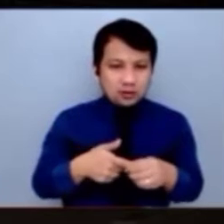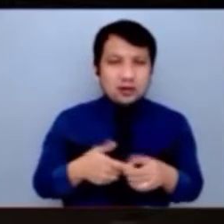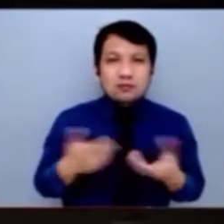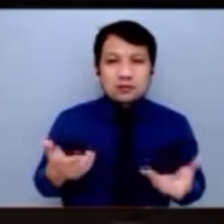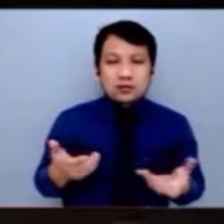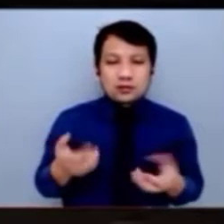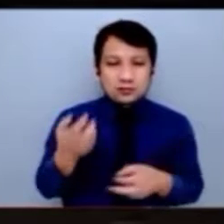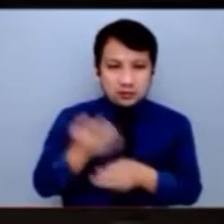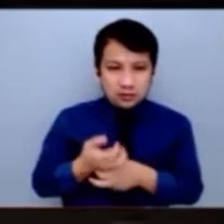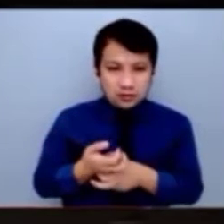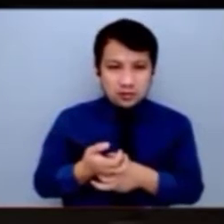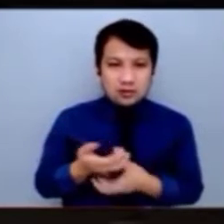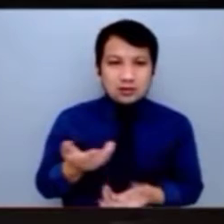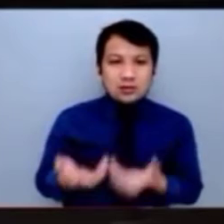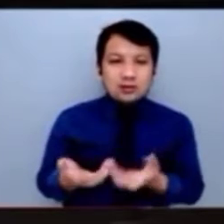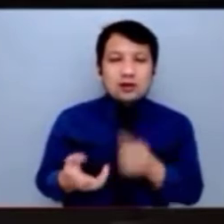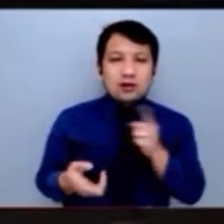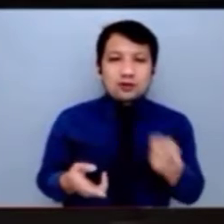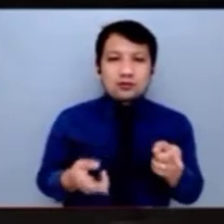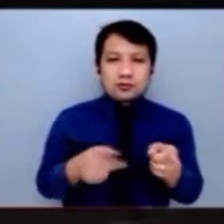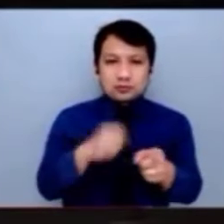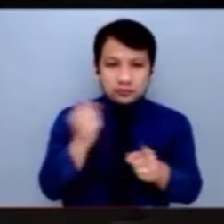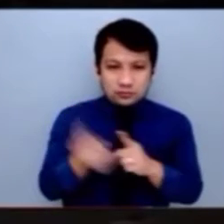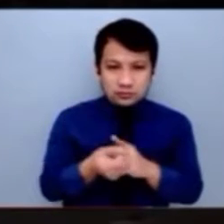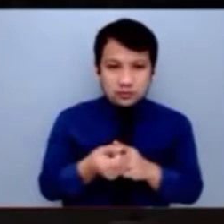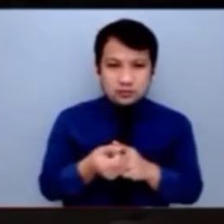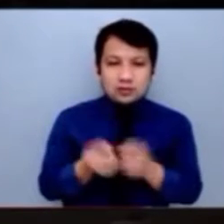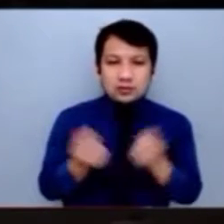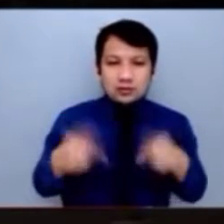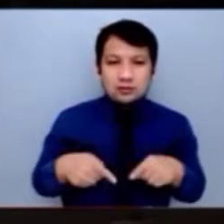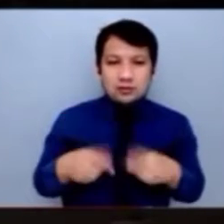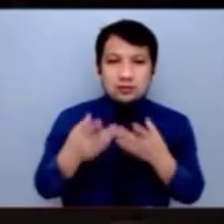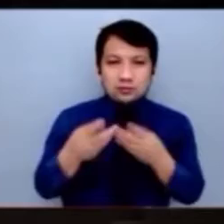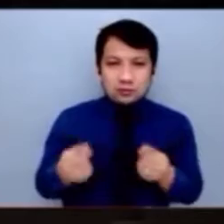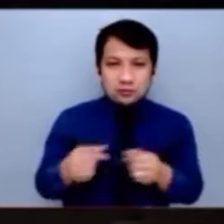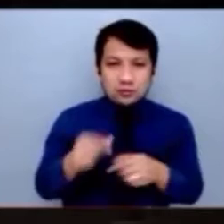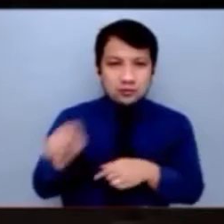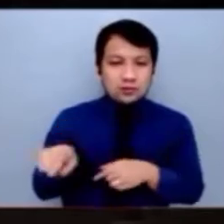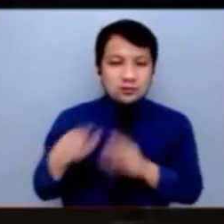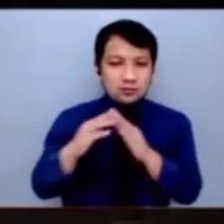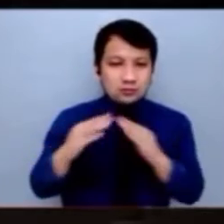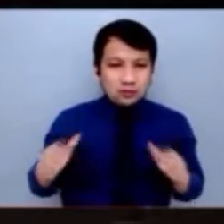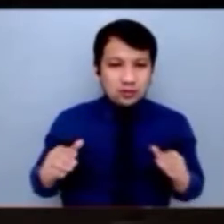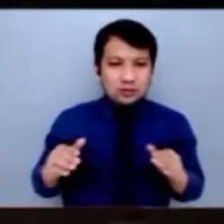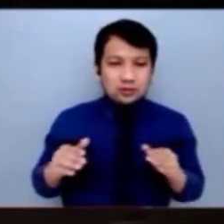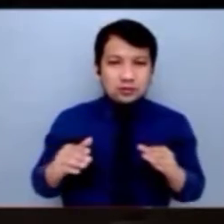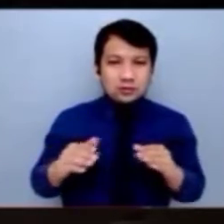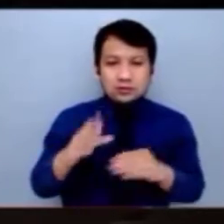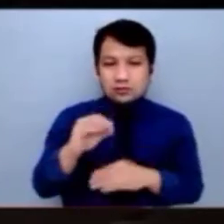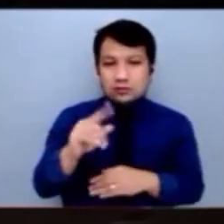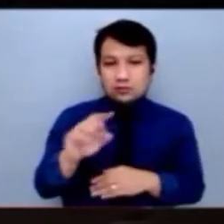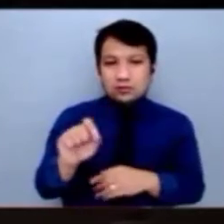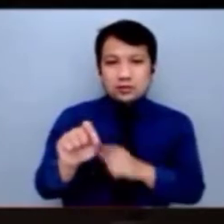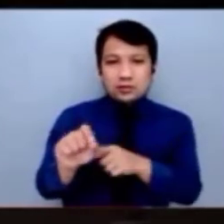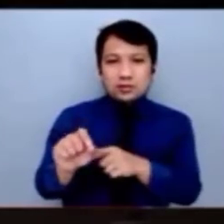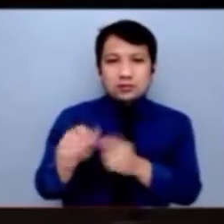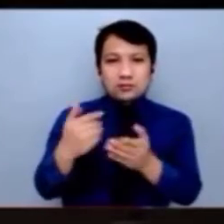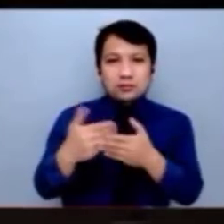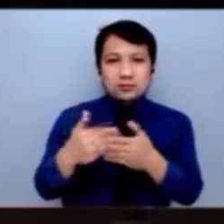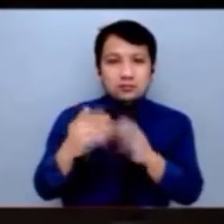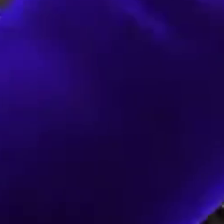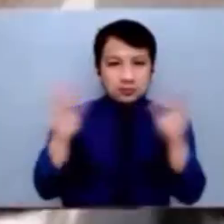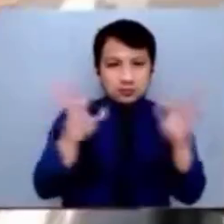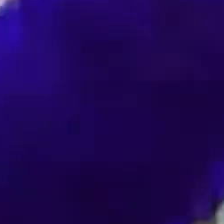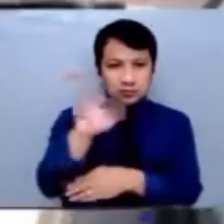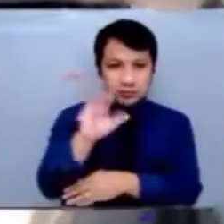masaklap dito, Mean, ay yung sitwasyon o kalagayan ng mga nawalan mismo ng tirahan dahil nga sa bagyong Odette, lalo't magpapasko pa naman.